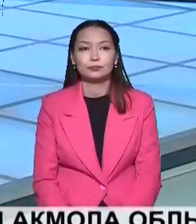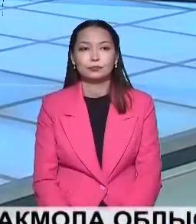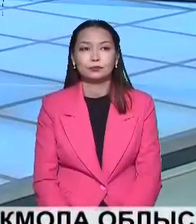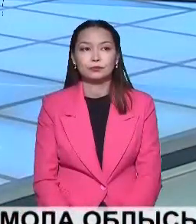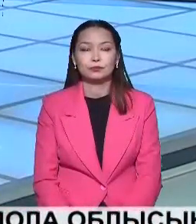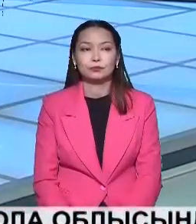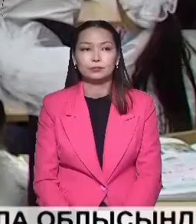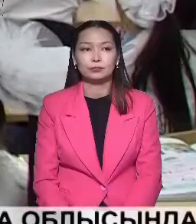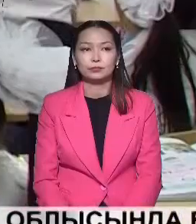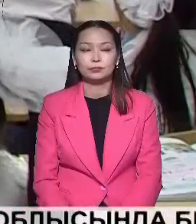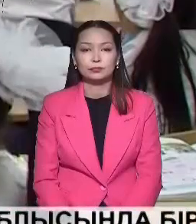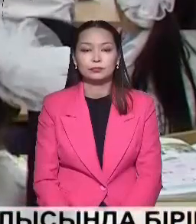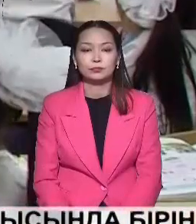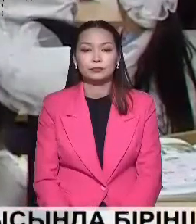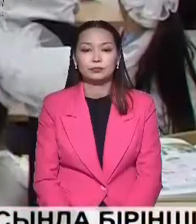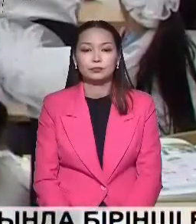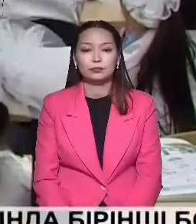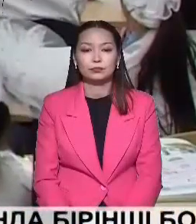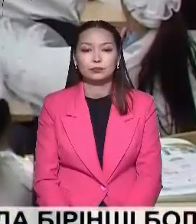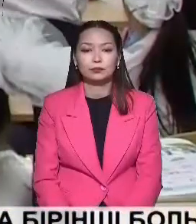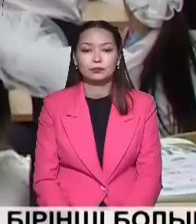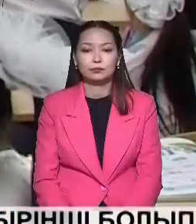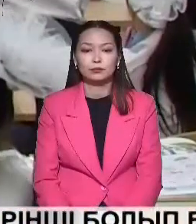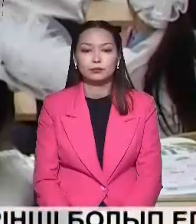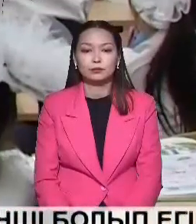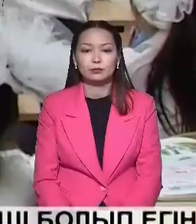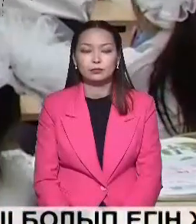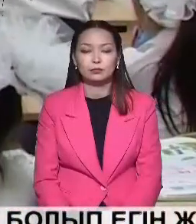еді. Етеді, уақытты көрсетеді.